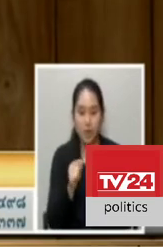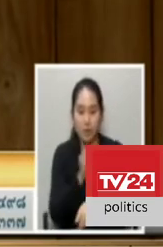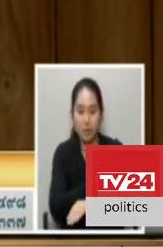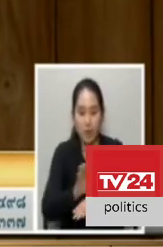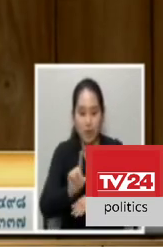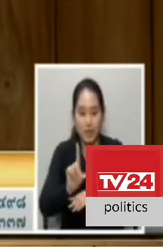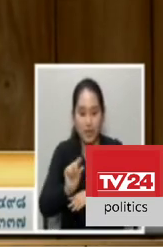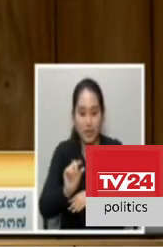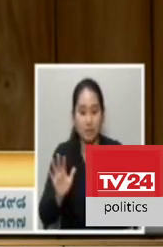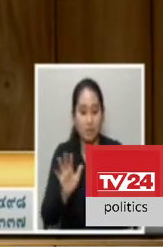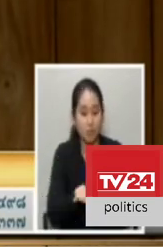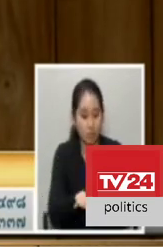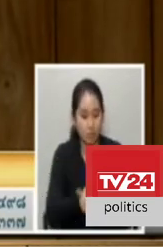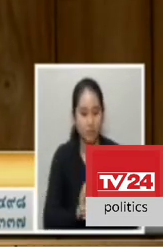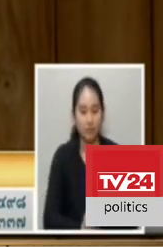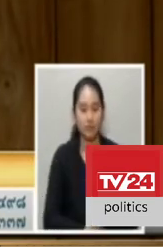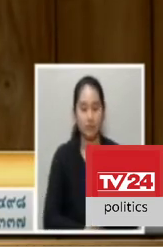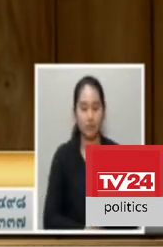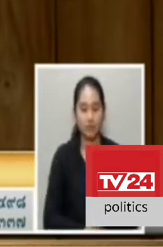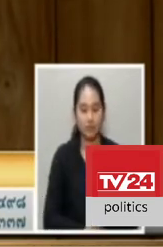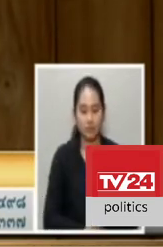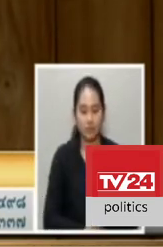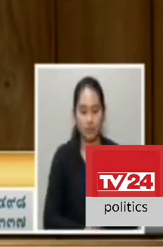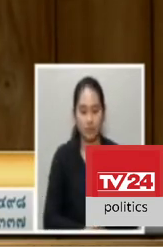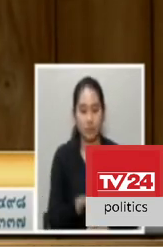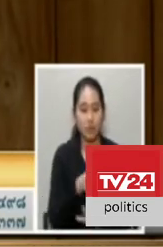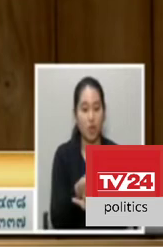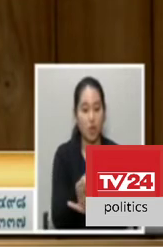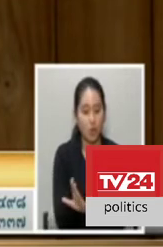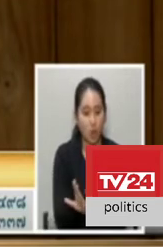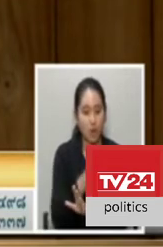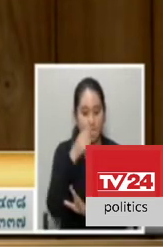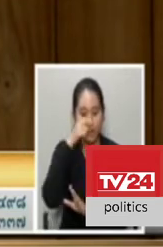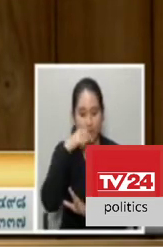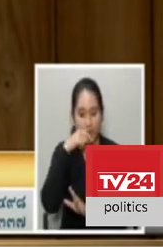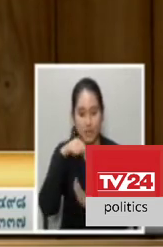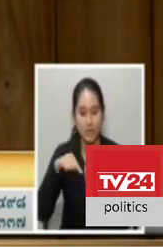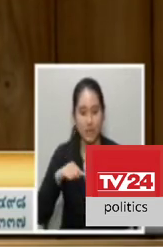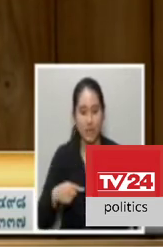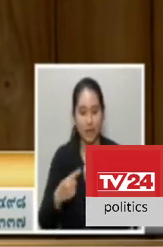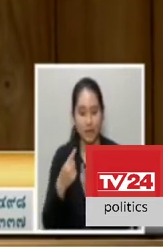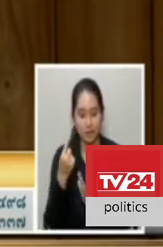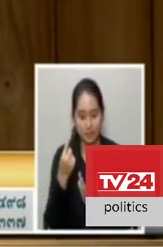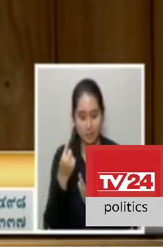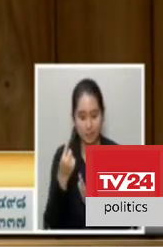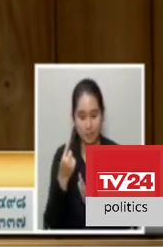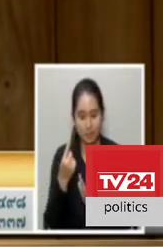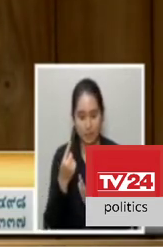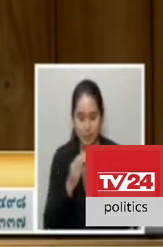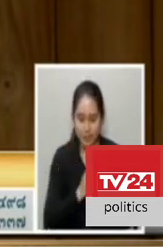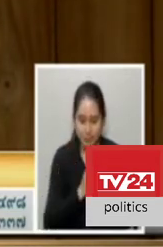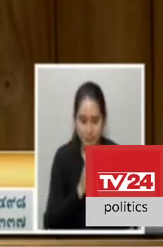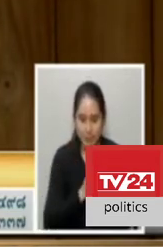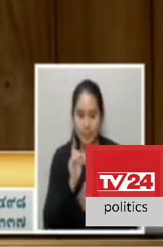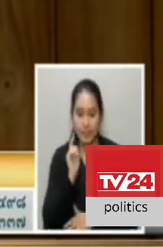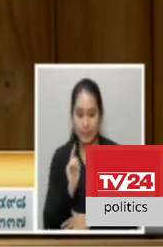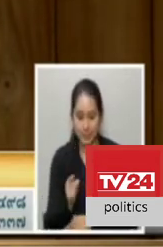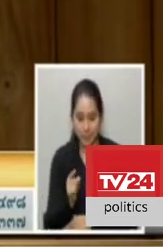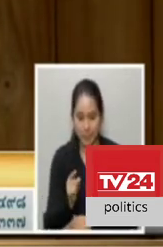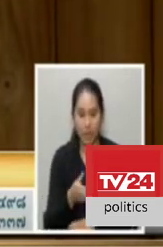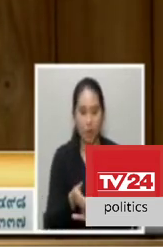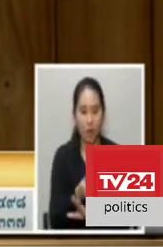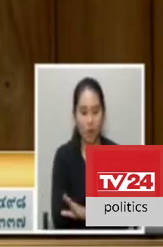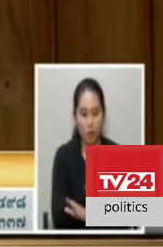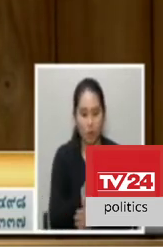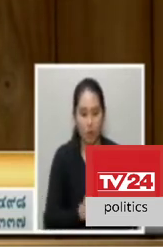ะฮะจากจุดที่ก่อนที่เราจะเริ่มต้นนะเอาจริงเอาจังกับเรื่องนี้เนี่ยมัน